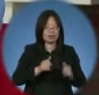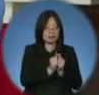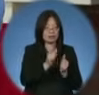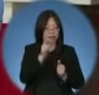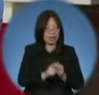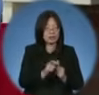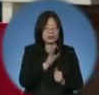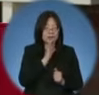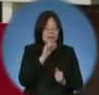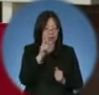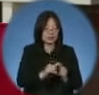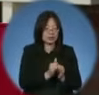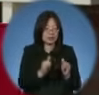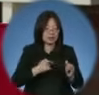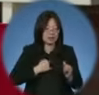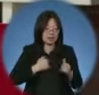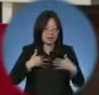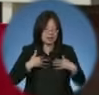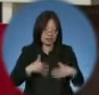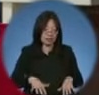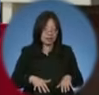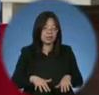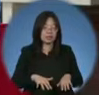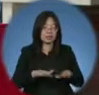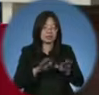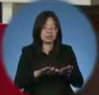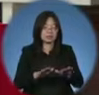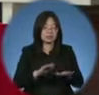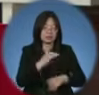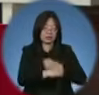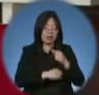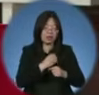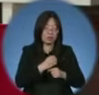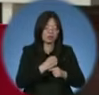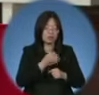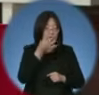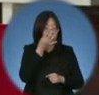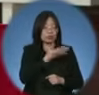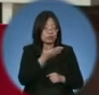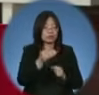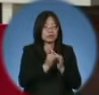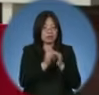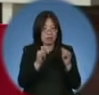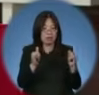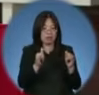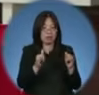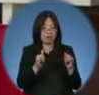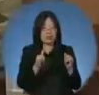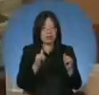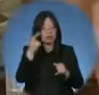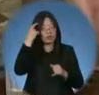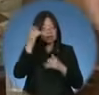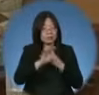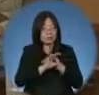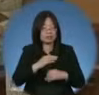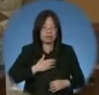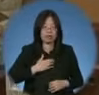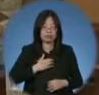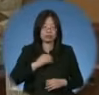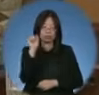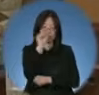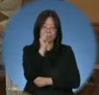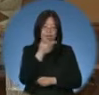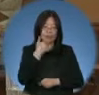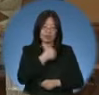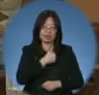진짜 강한 사람은 자기의 약한 거를 자유롭게 내보낼 수 있는 사람이어야 왜냐면 그래도 자기는